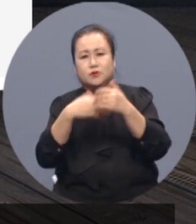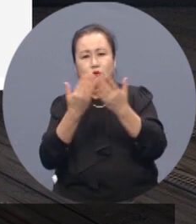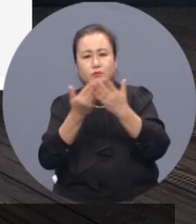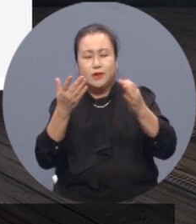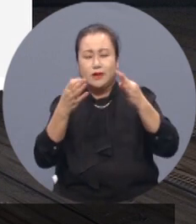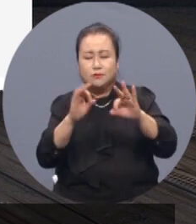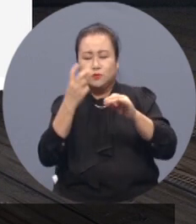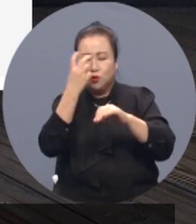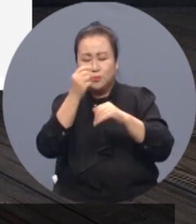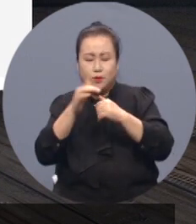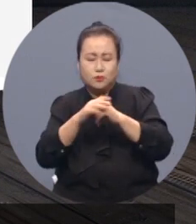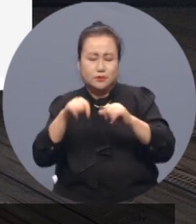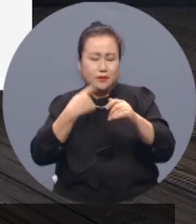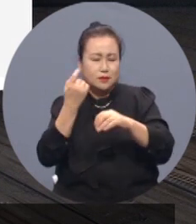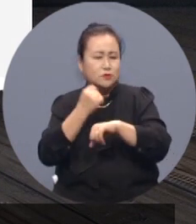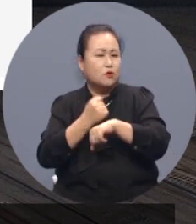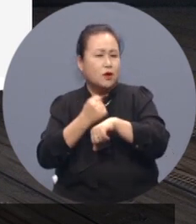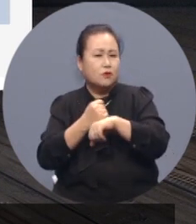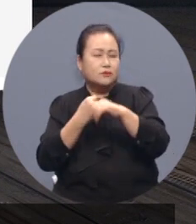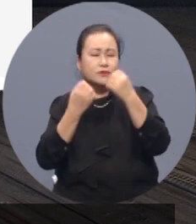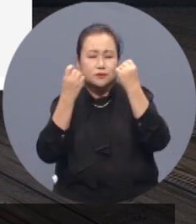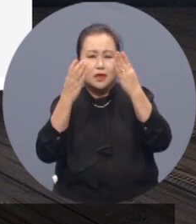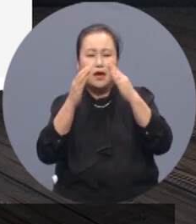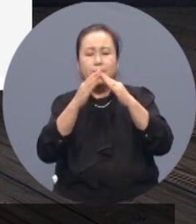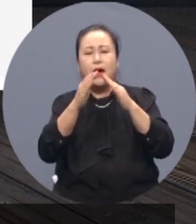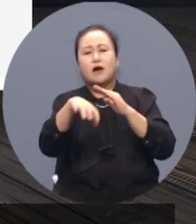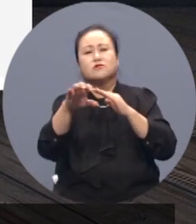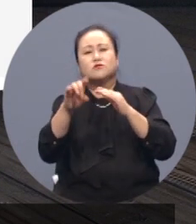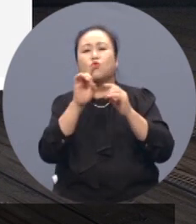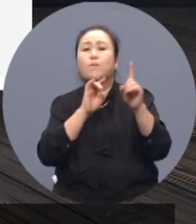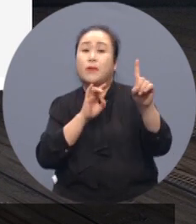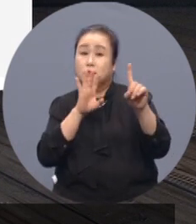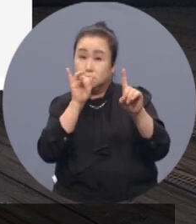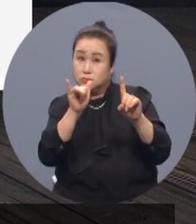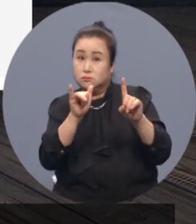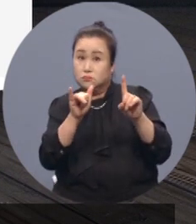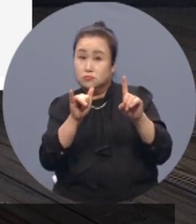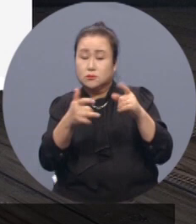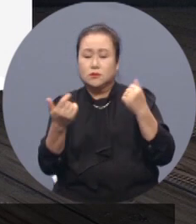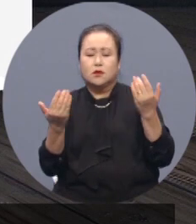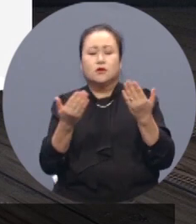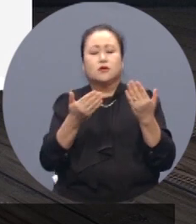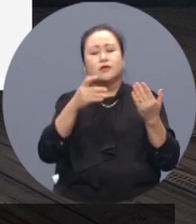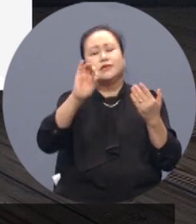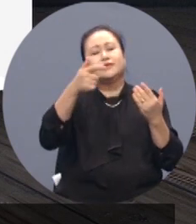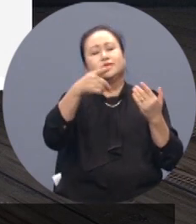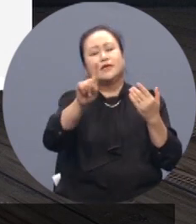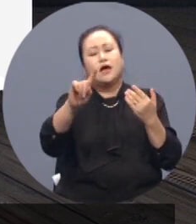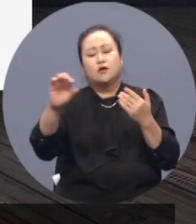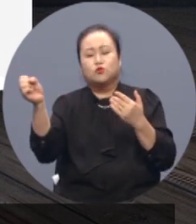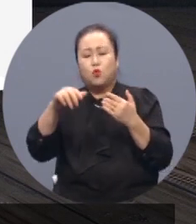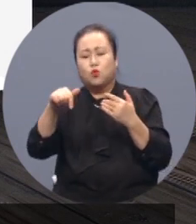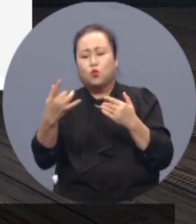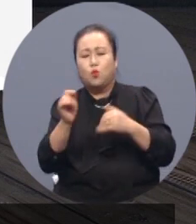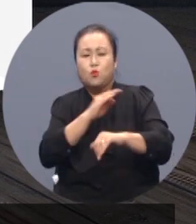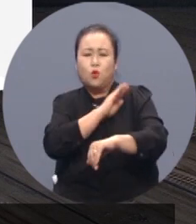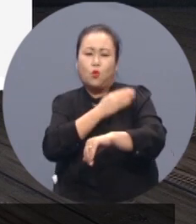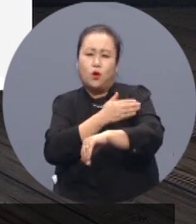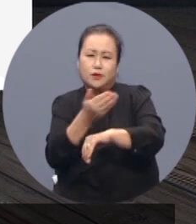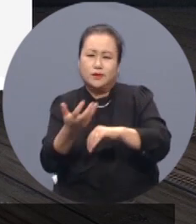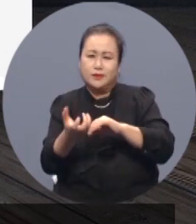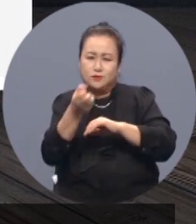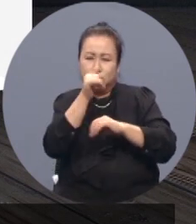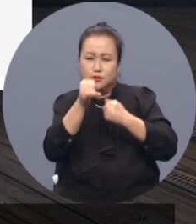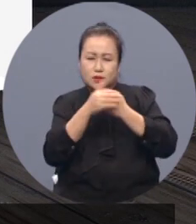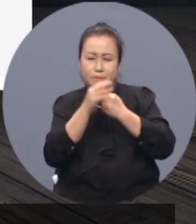금융감독 을 자체적으로 하는 곳은 새마을금고가 유일합니다 인사와 노무 등 일반 관리 감독 원까지 중앙에 가 가지고